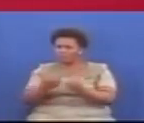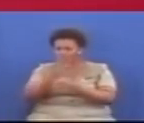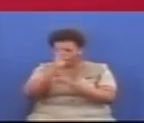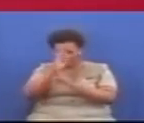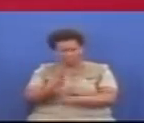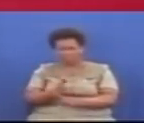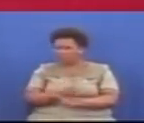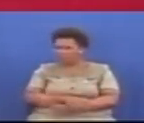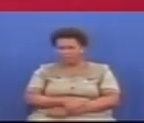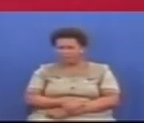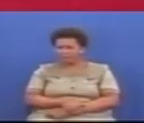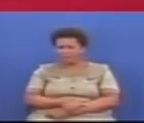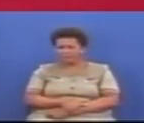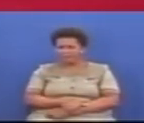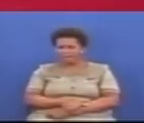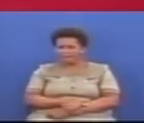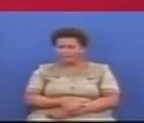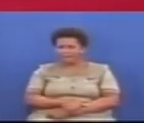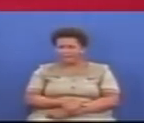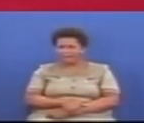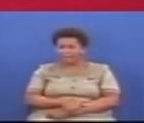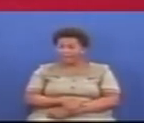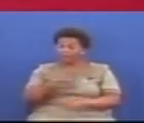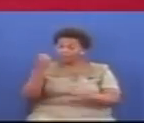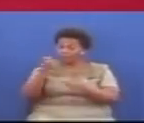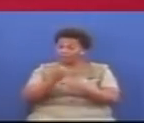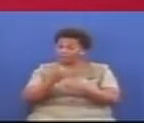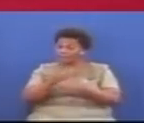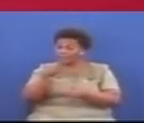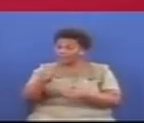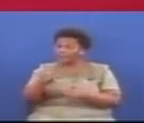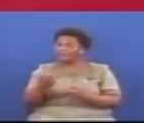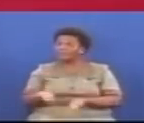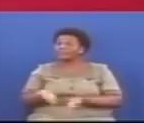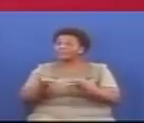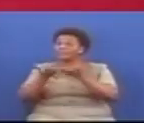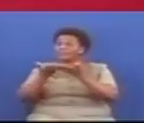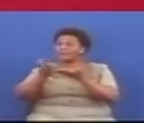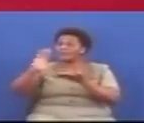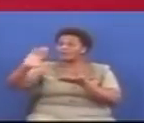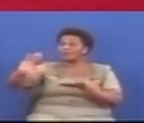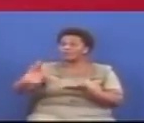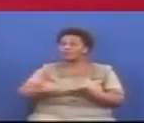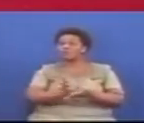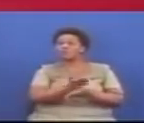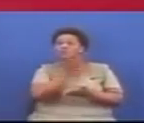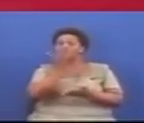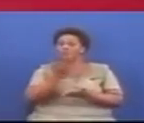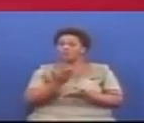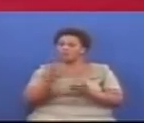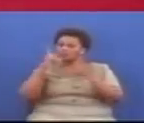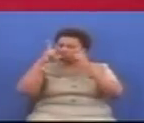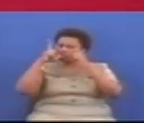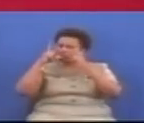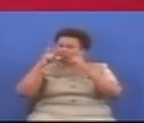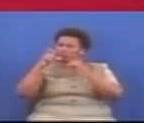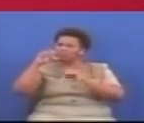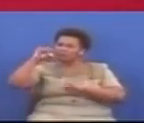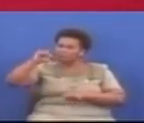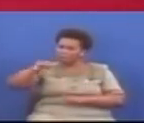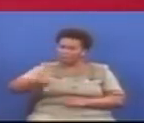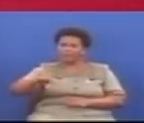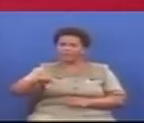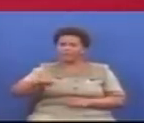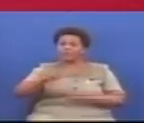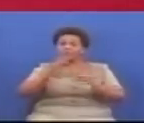Na kwa kufanya hivyo, nadhani itasaidia sana kuondosha taswira mbaya iliyopo kwa baadhi ya wananchi mbele ya waendesha bodaboda ama biashara